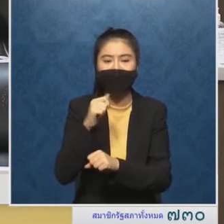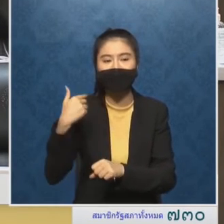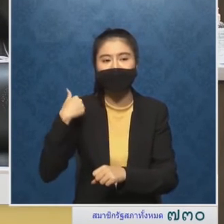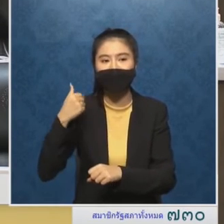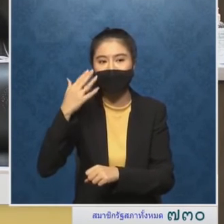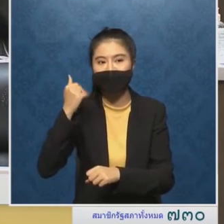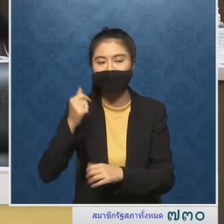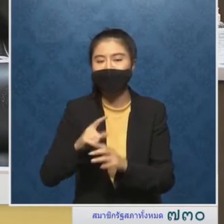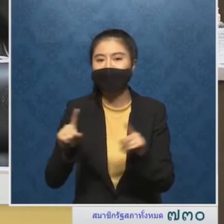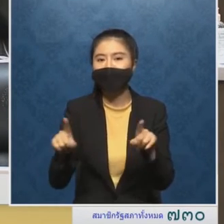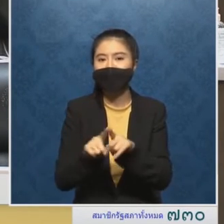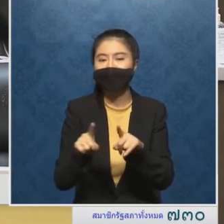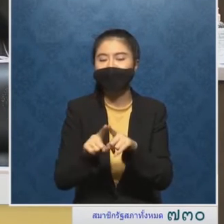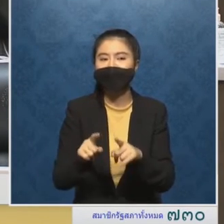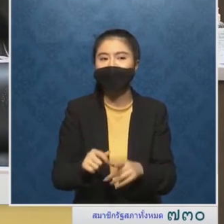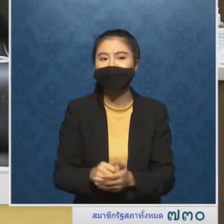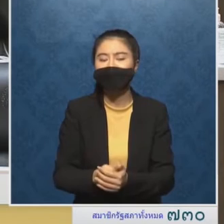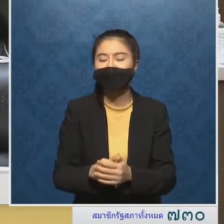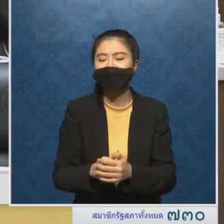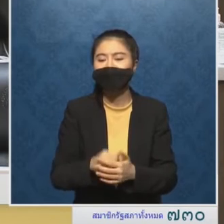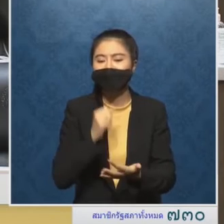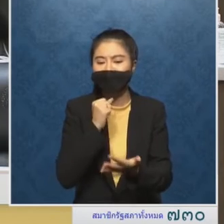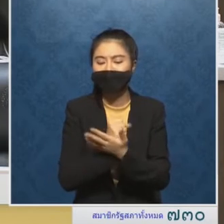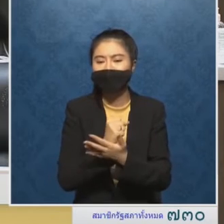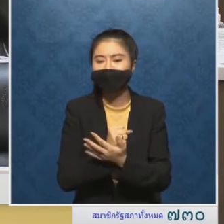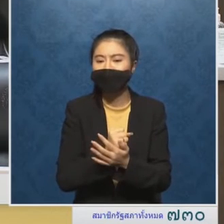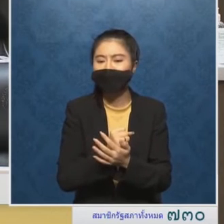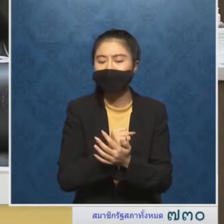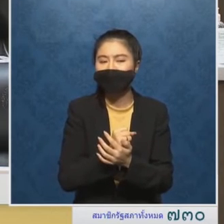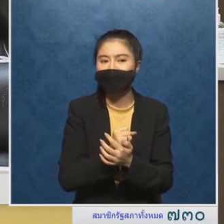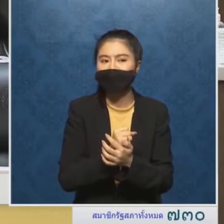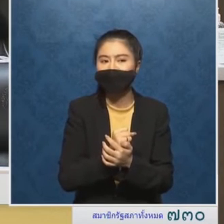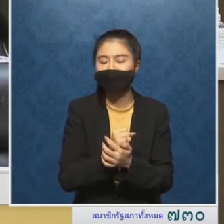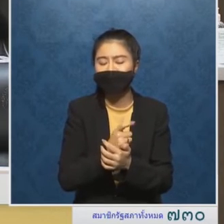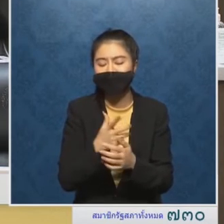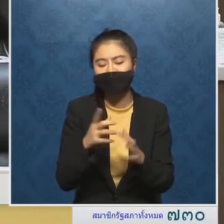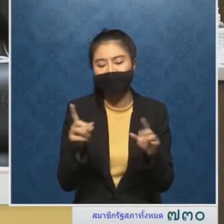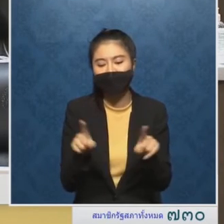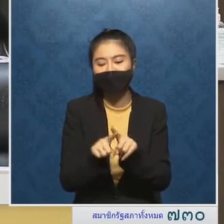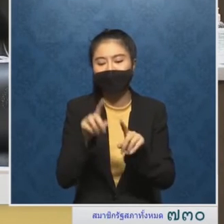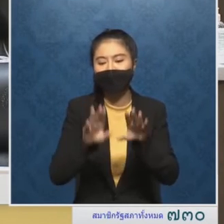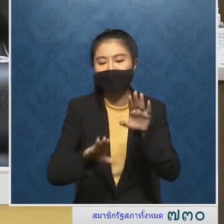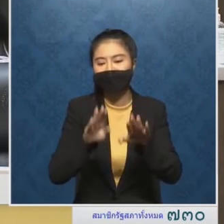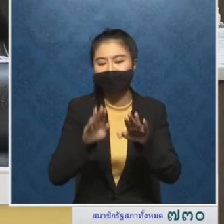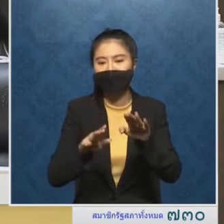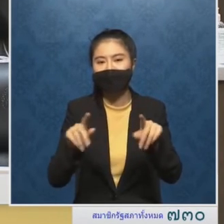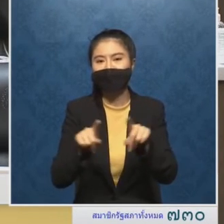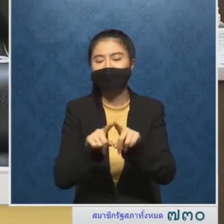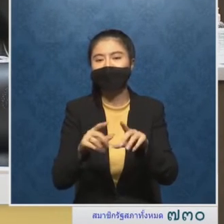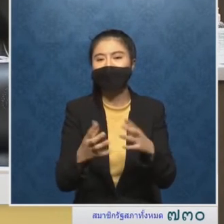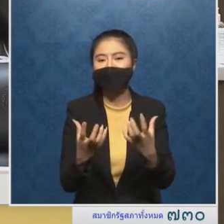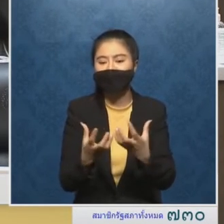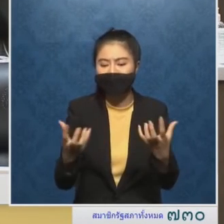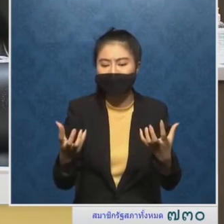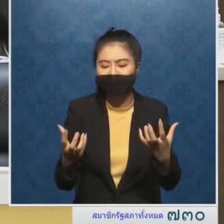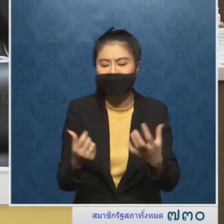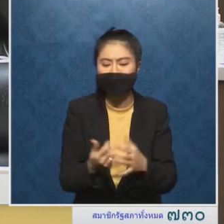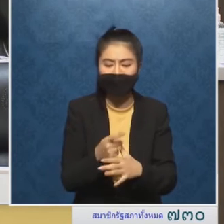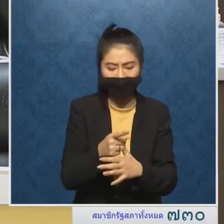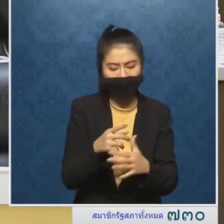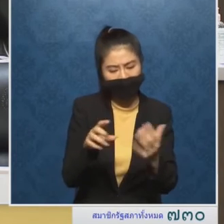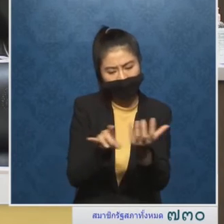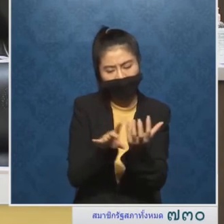เราเอาฉลากไปที่รบรคณภาพไปแปะไ้รับรองสินค้าถ้ไม่ต้ผ่านขบวก QCจันั้นเป็นต้น